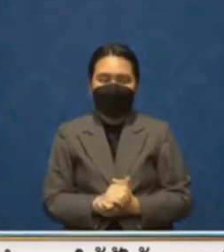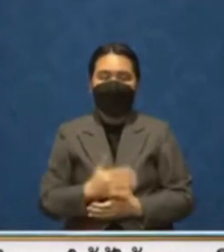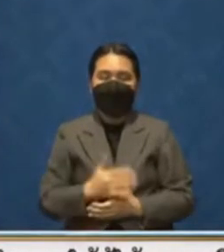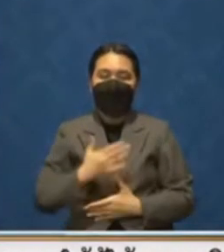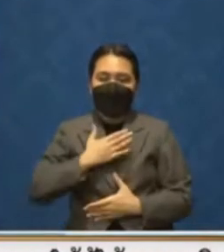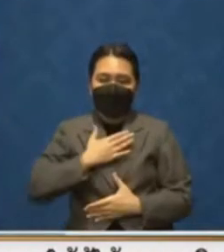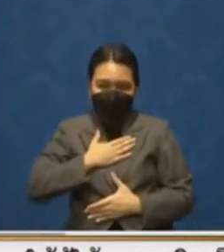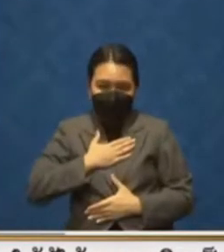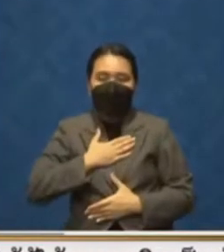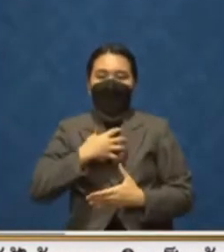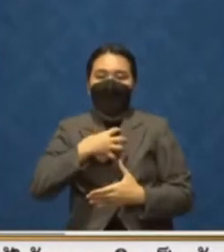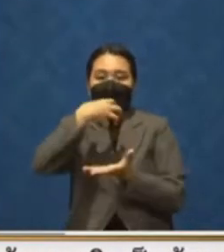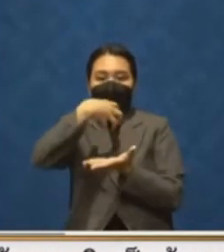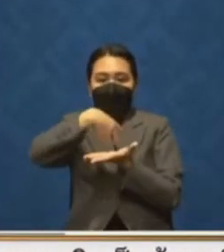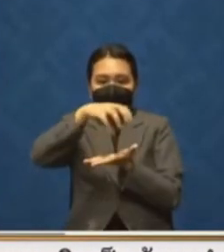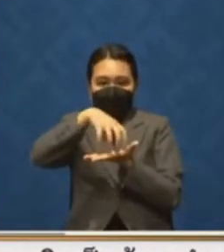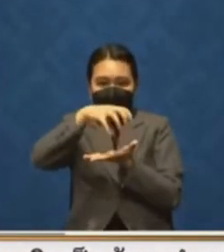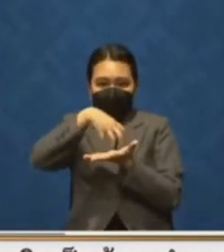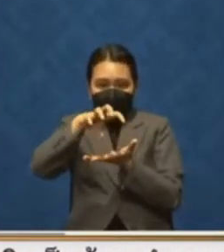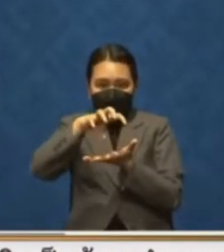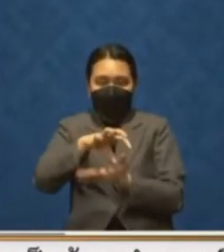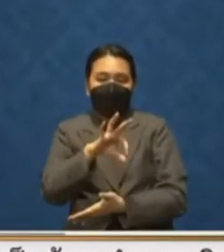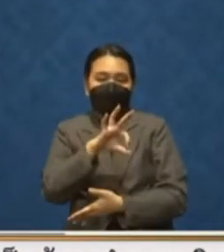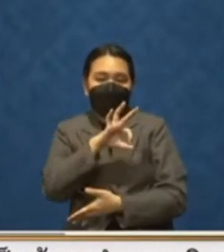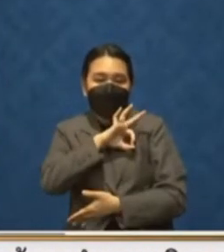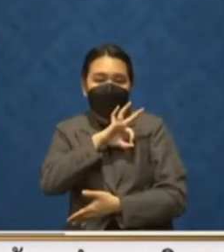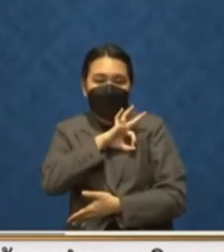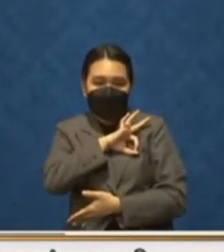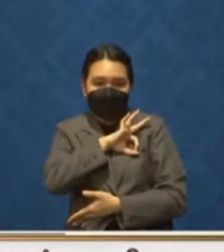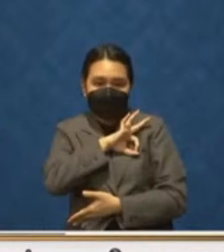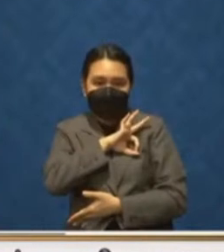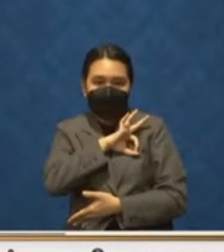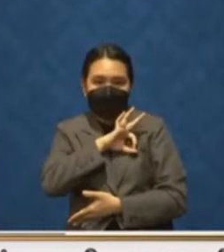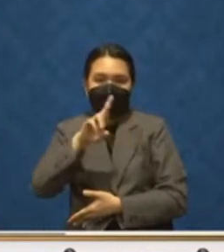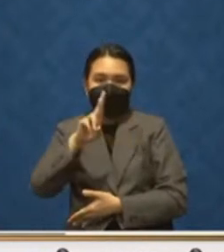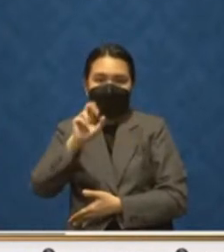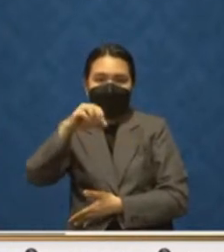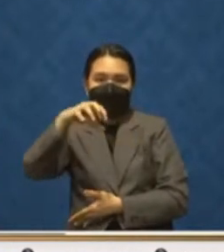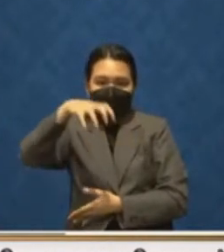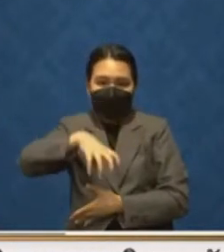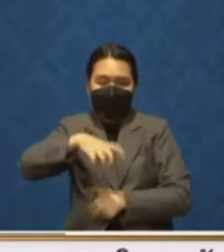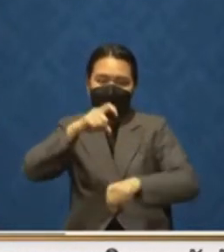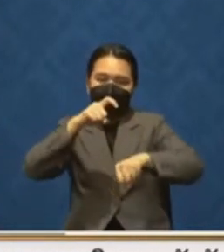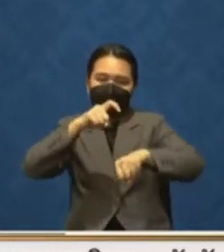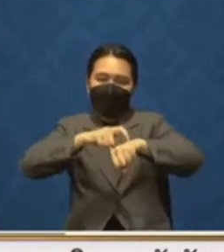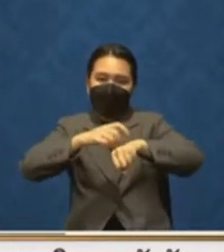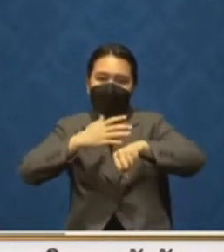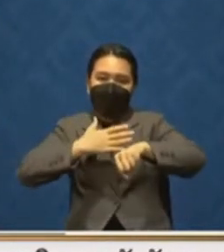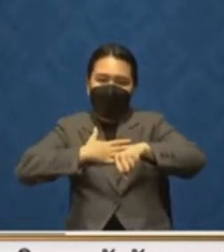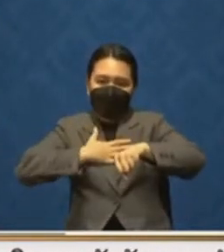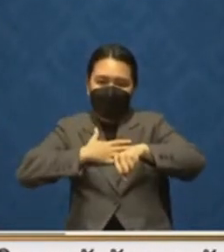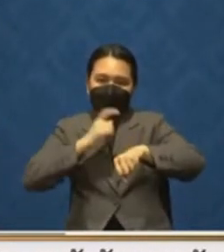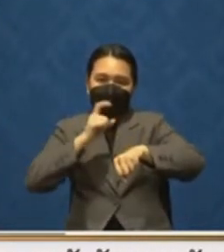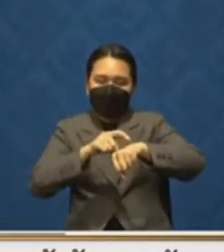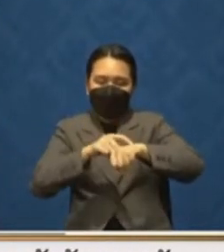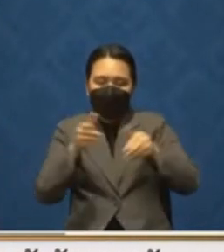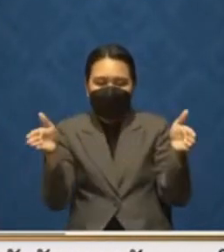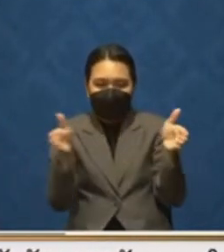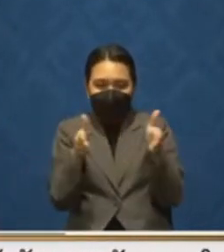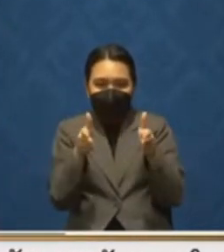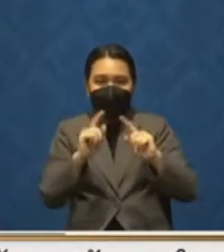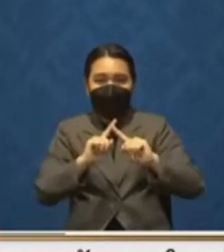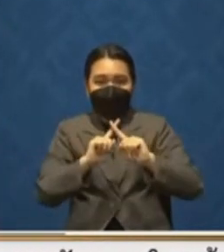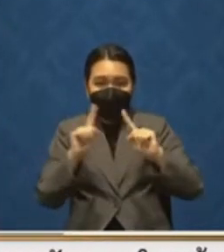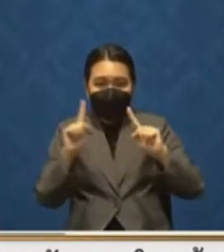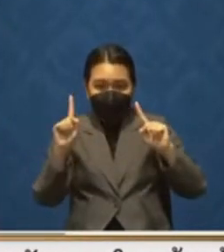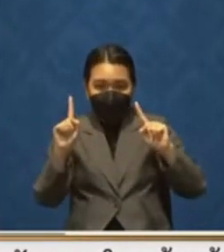แจงให้กับทางท่านสมาชิกสภาวะสมเกียรตินะครับพอดีเวลาผมอะมีเวลากระชับแต่ก็น่า